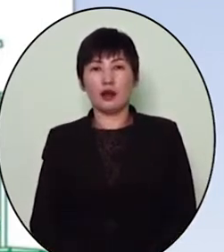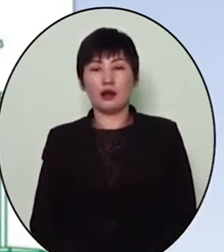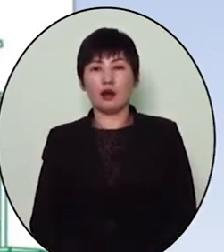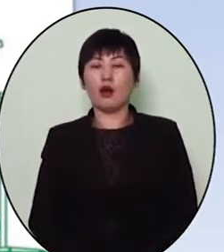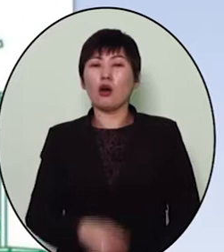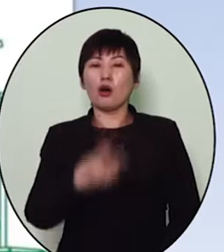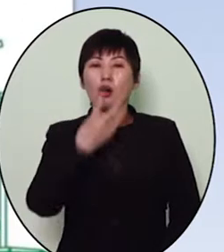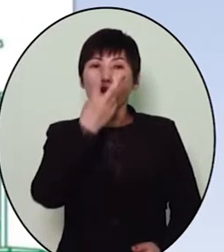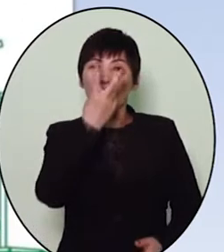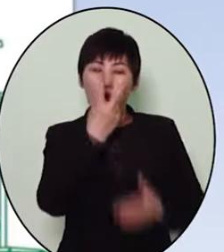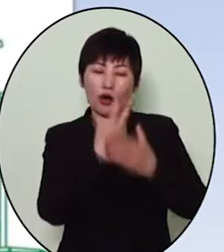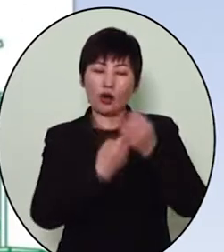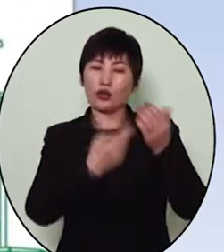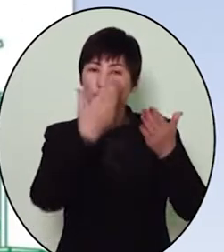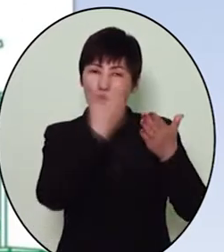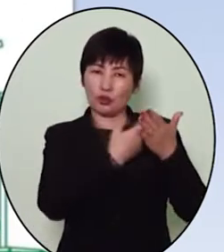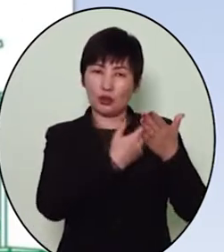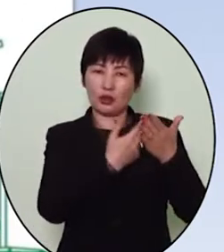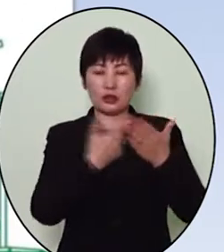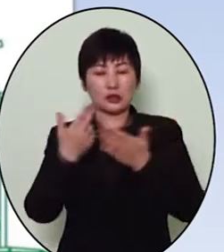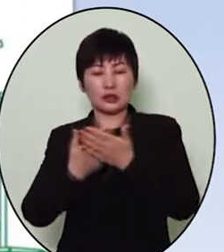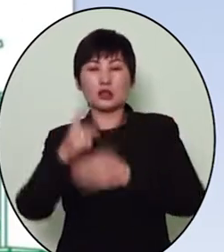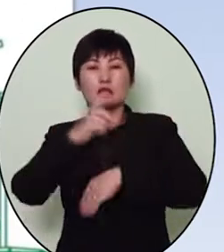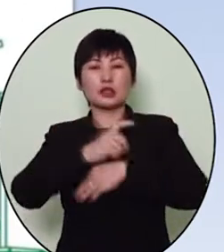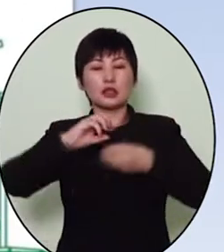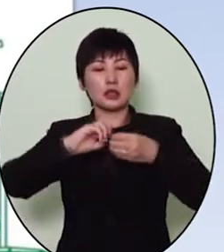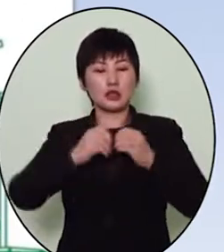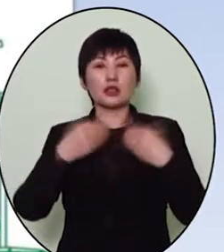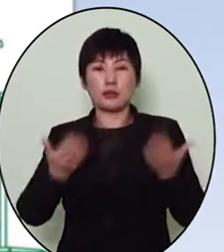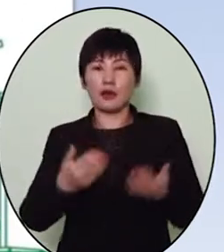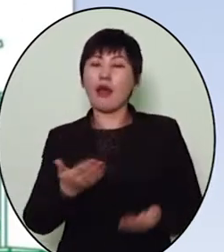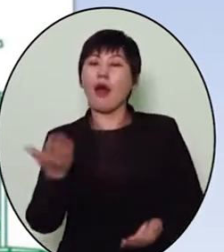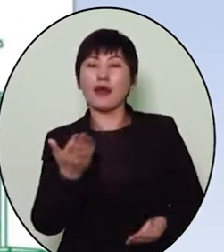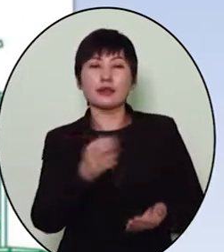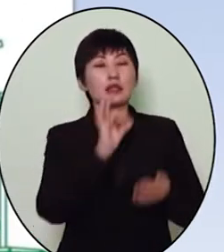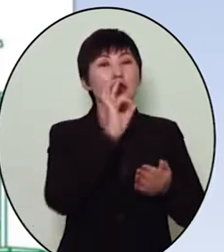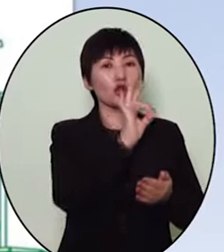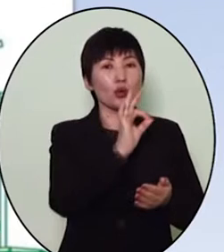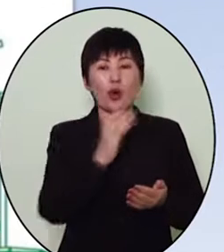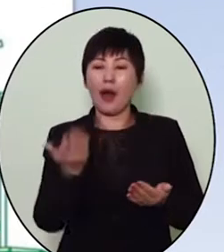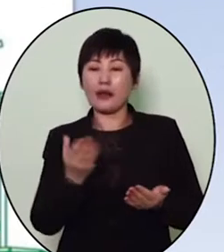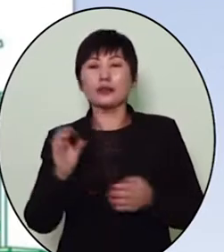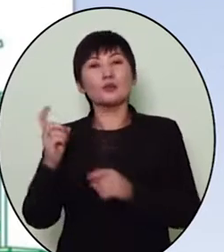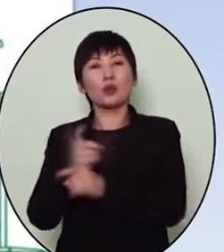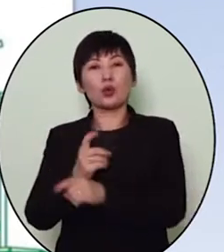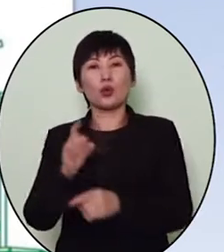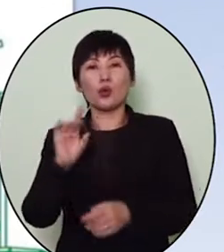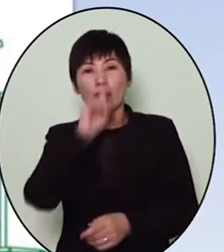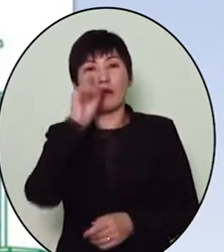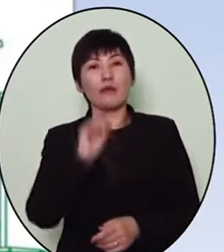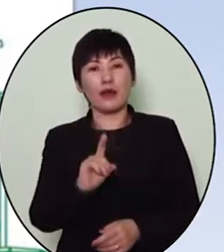Дэлгэцэнд байгаа хоёр хүүхэд хичээлээ хийж байна. Тэгвэл эдгээр хүүхдүүд аль нь зөв сууж, аль нь буруу суусан байна